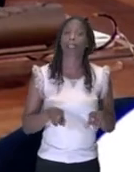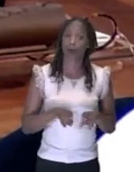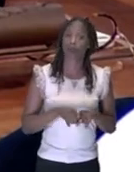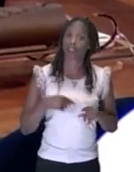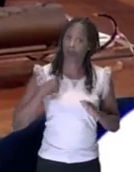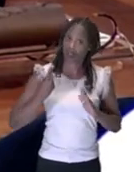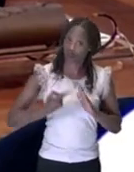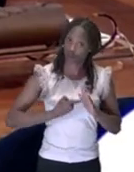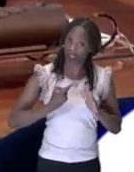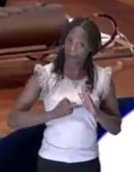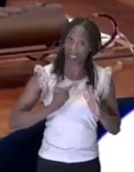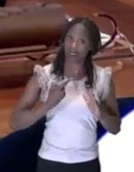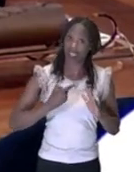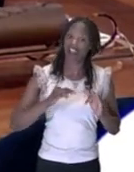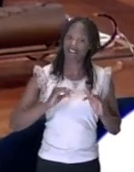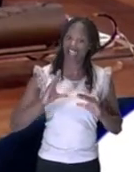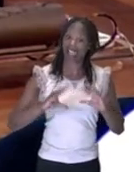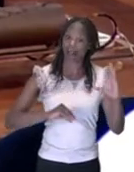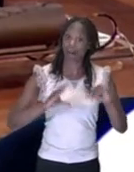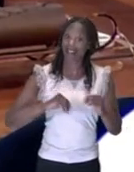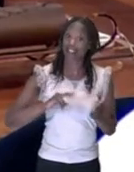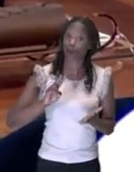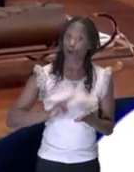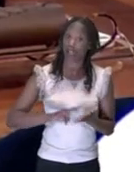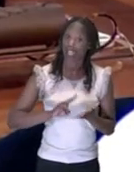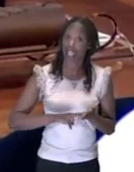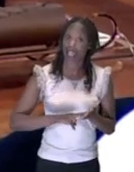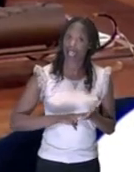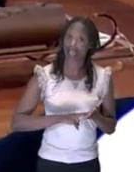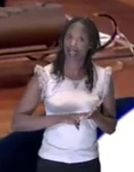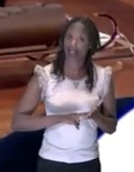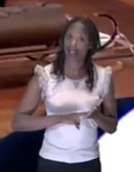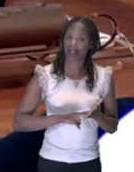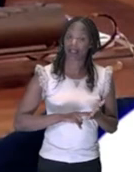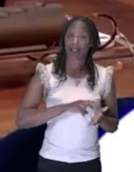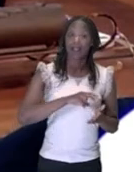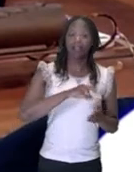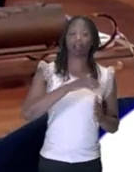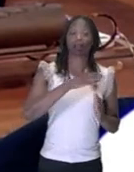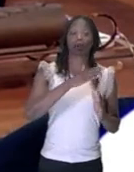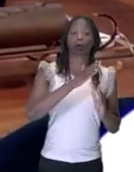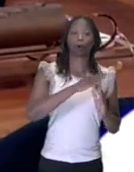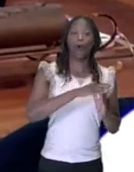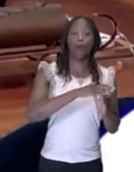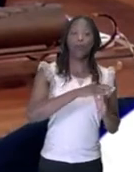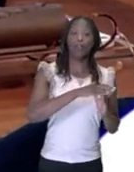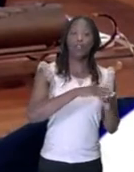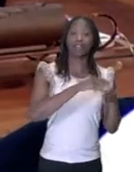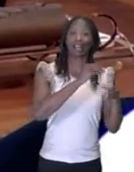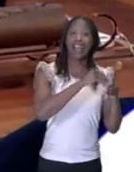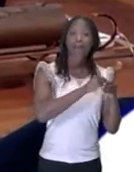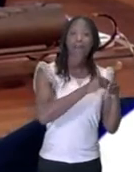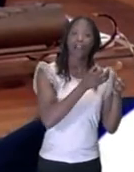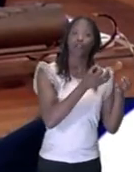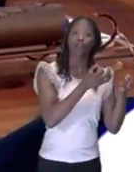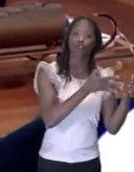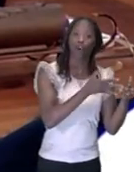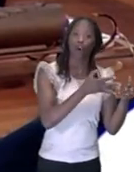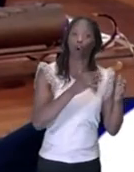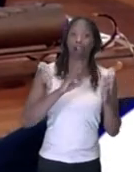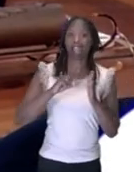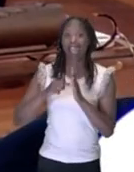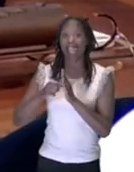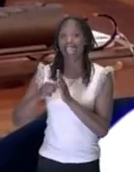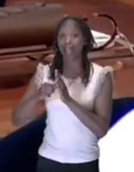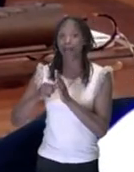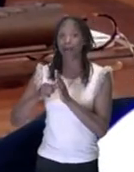bien sur réelle, entre le RIF7, le compte épargne-temps et le point d'indice, par exemple. Par